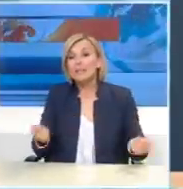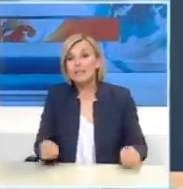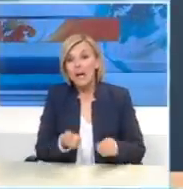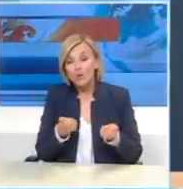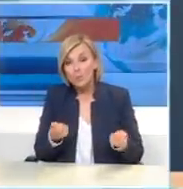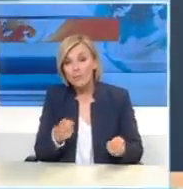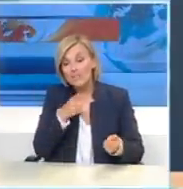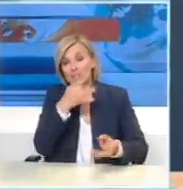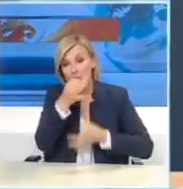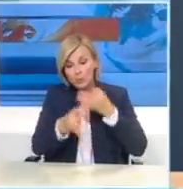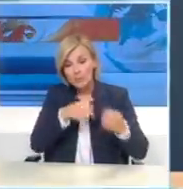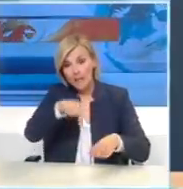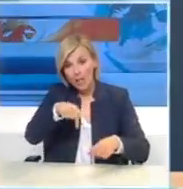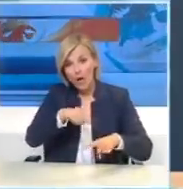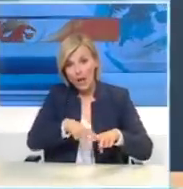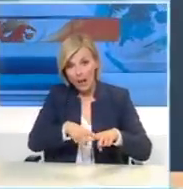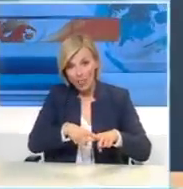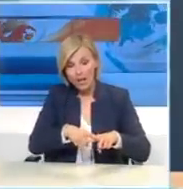περιστατικό το οποίο αναφέρεστε,